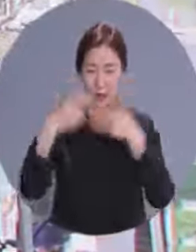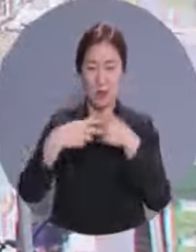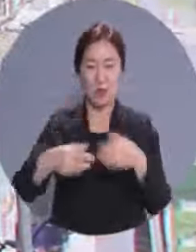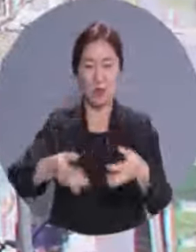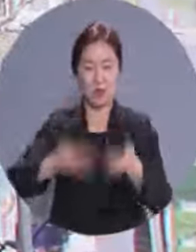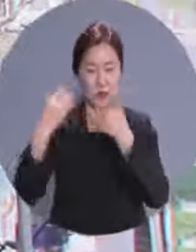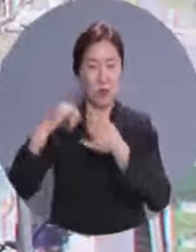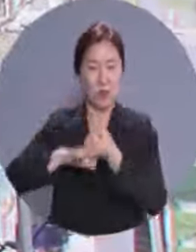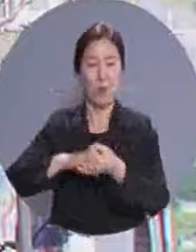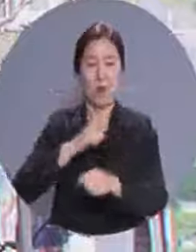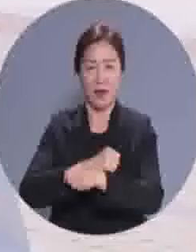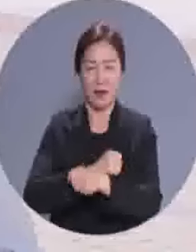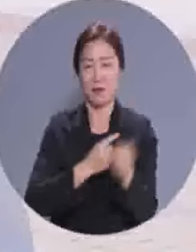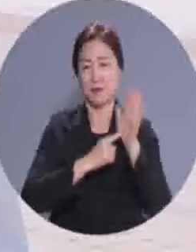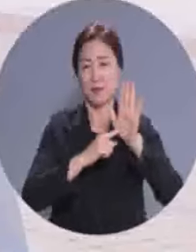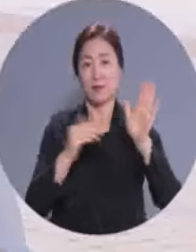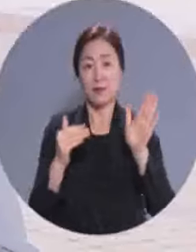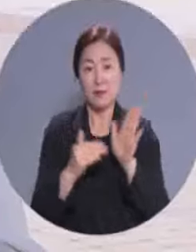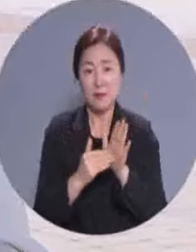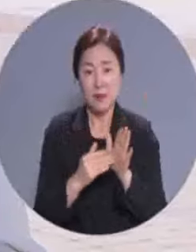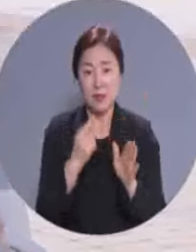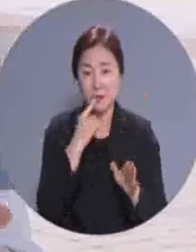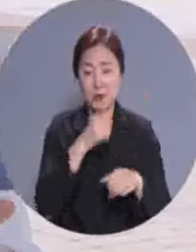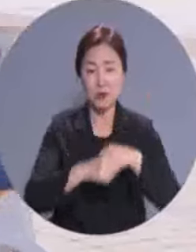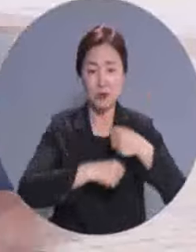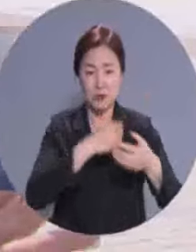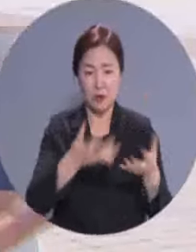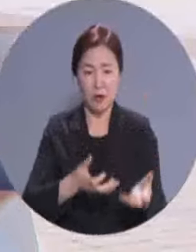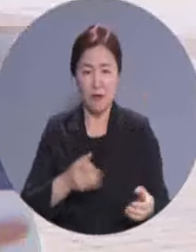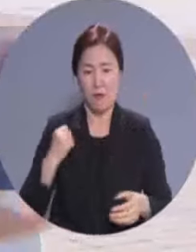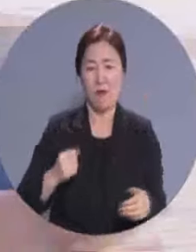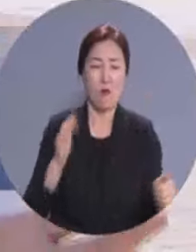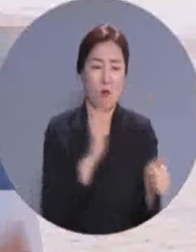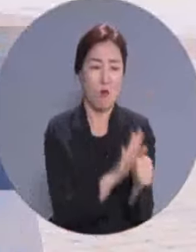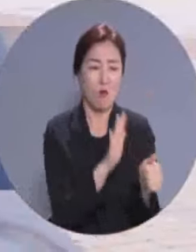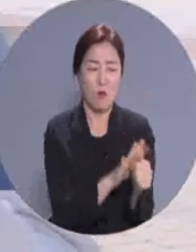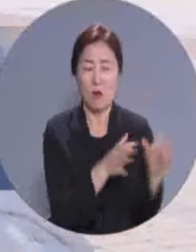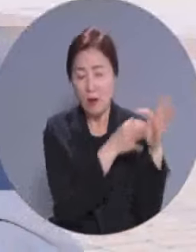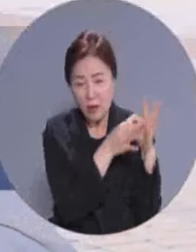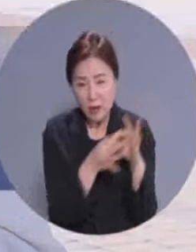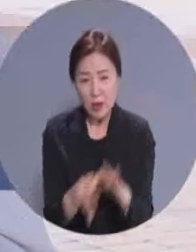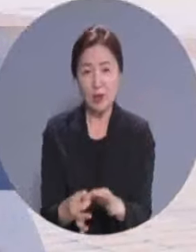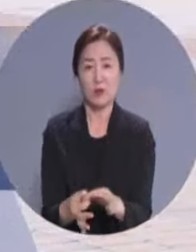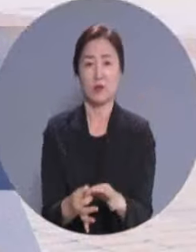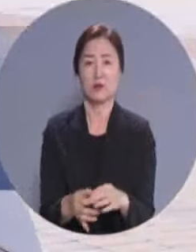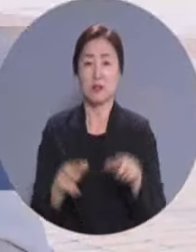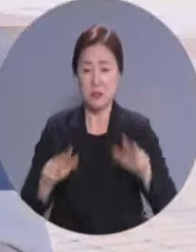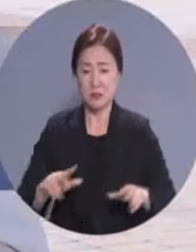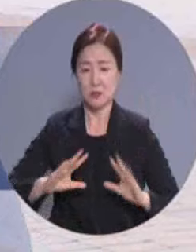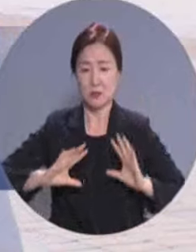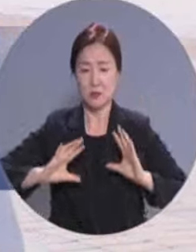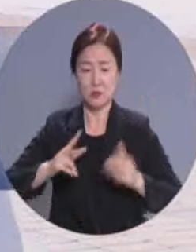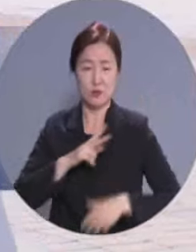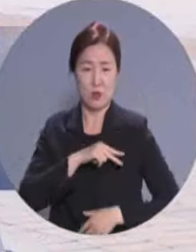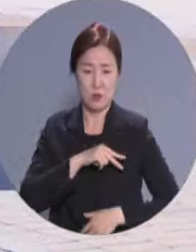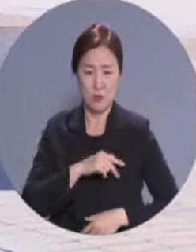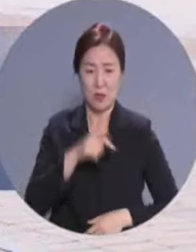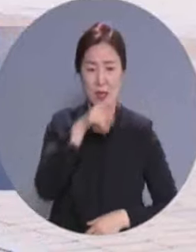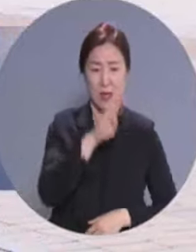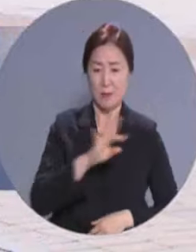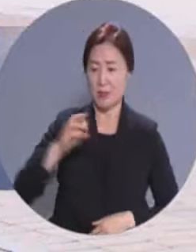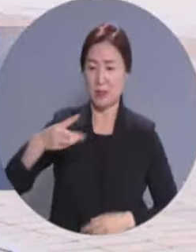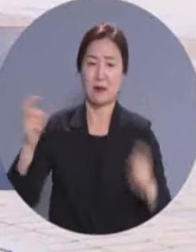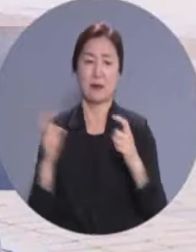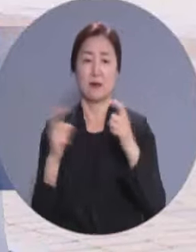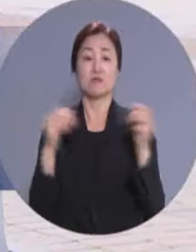이뤄내겠다고 강조했습니다. 민주당을 압도적으로 항상 밀어왔습니다만 국회의원들은 갑하고 을하고 싸우기만